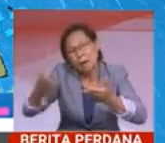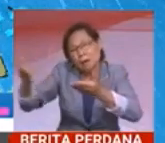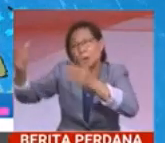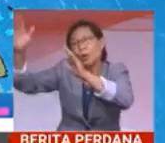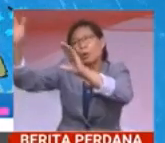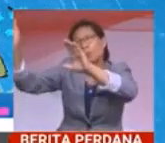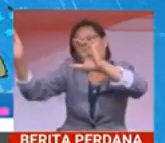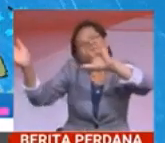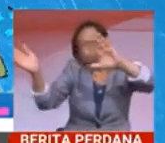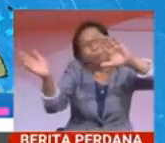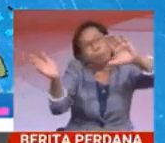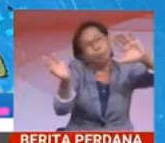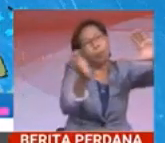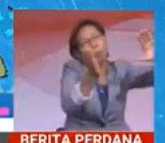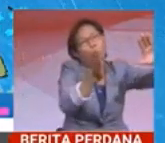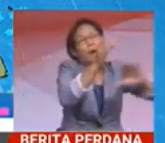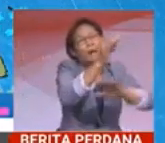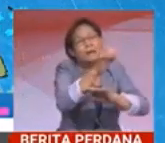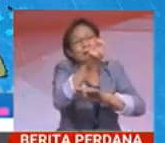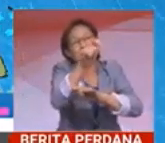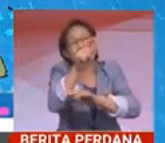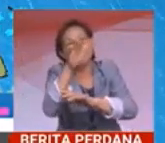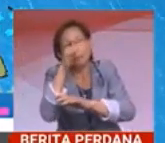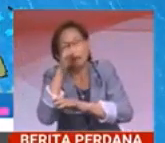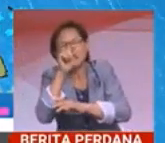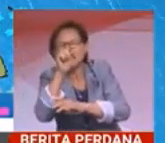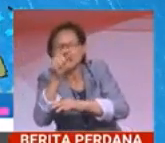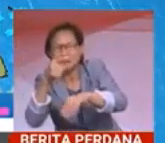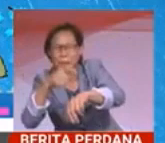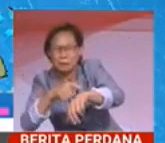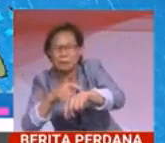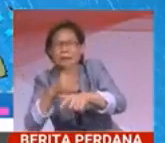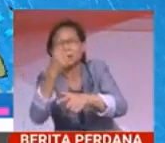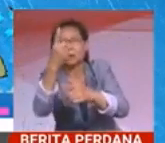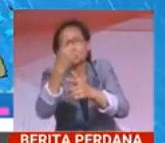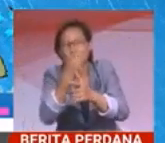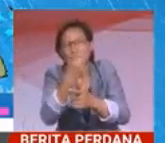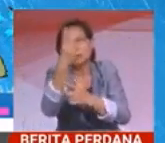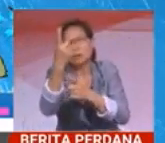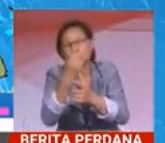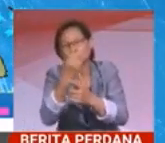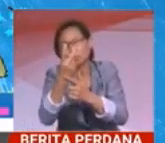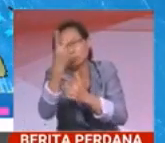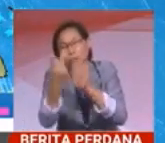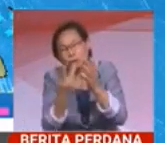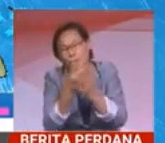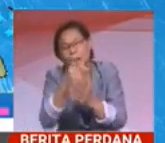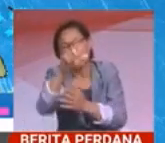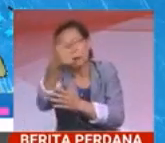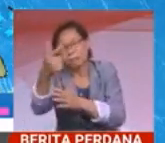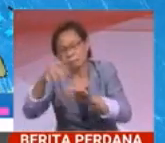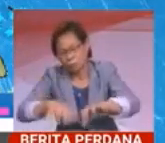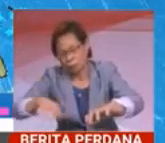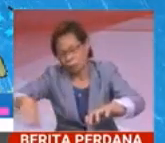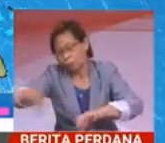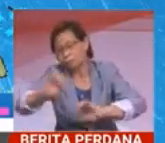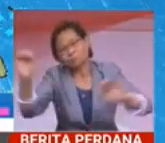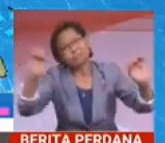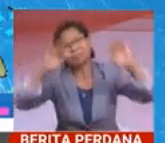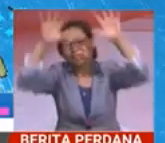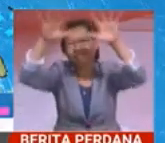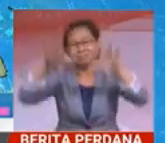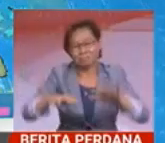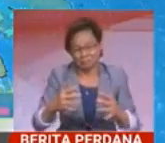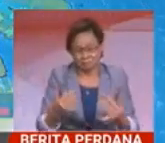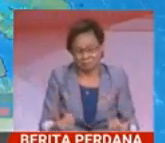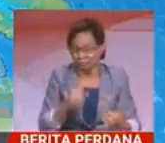selat malaka selatan dalam sedikit mas lagi sekitar satu hingga dua jam akan datang mereka lain-lain tempat adalah shadowgun